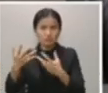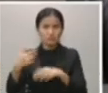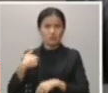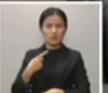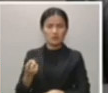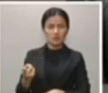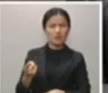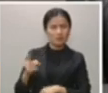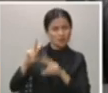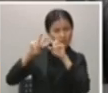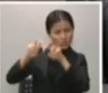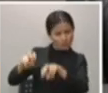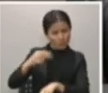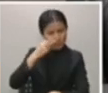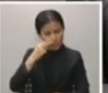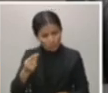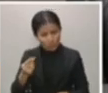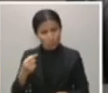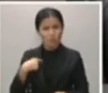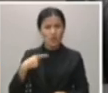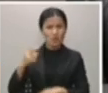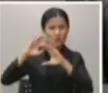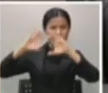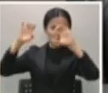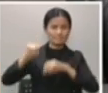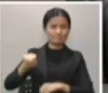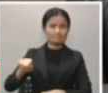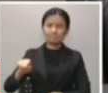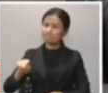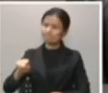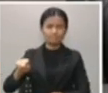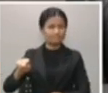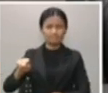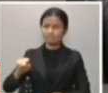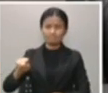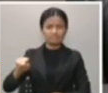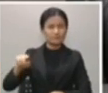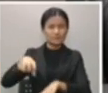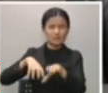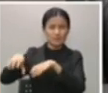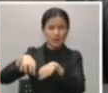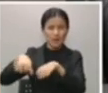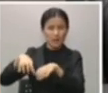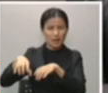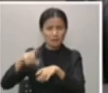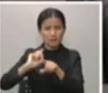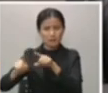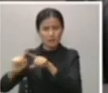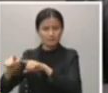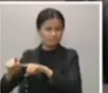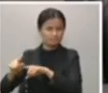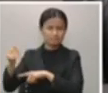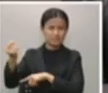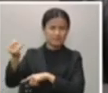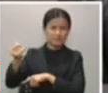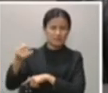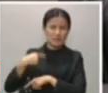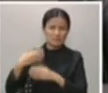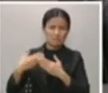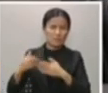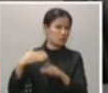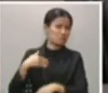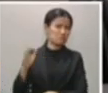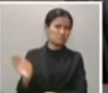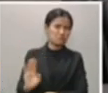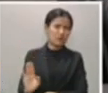าต่อรัฐบาลว่าไม่อาจไว้วางใจให้บริหารประเทศต่อไปเนื่องจากที่ม